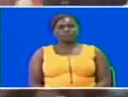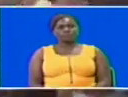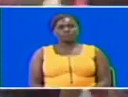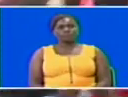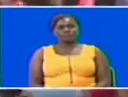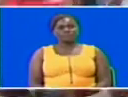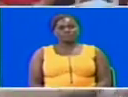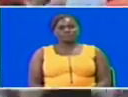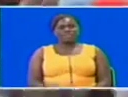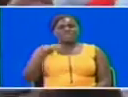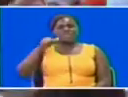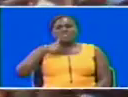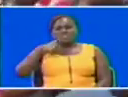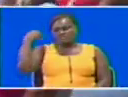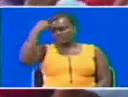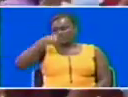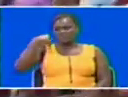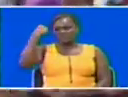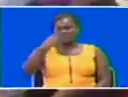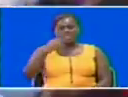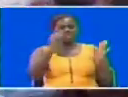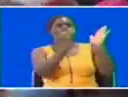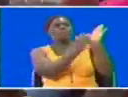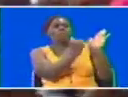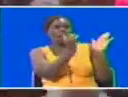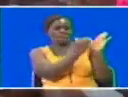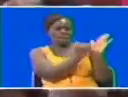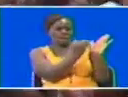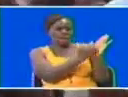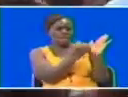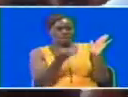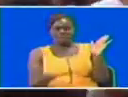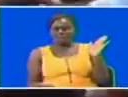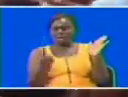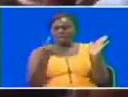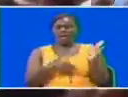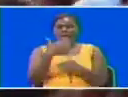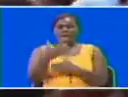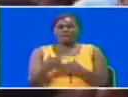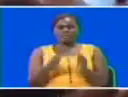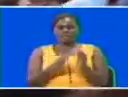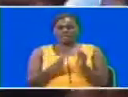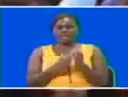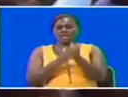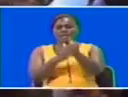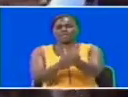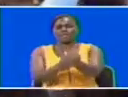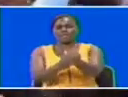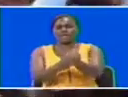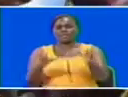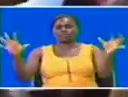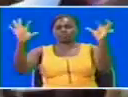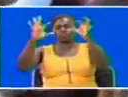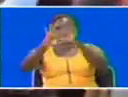Sura mpya ya siasa za Ukambani inaendelea kuibuka baada ya viongozi na vigogo wa siasa eneo hilo